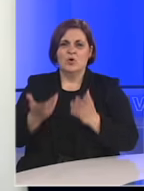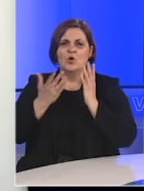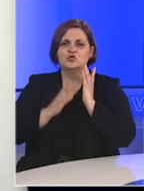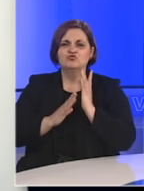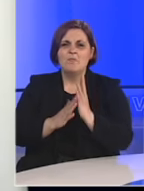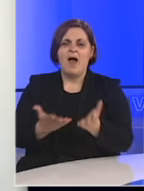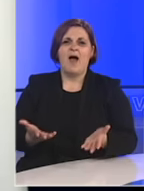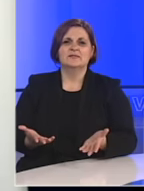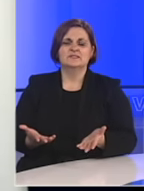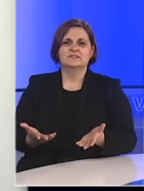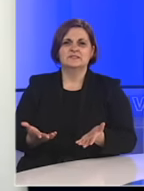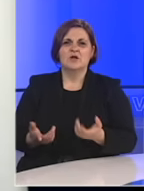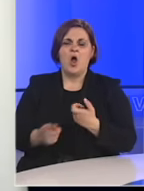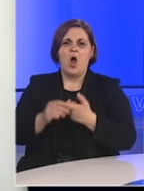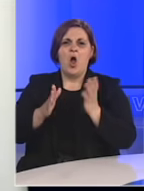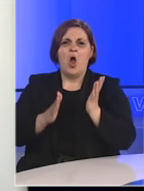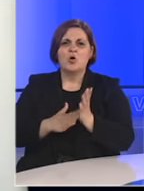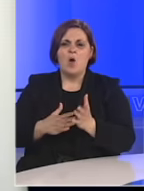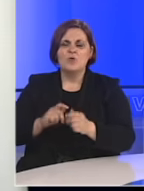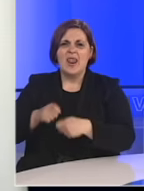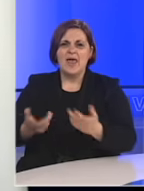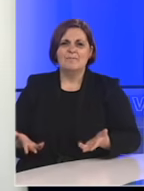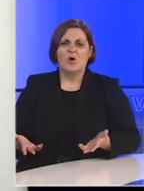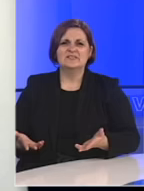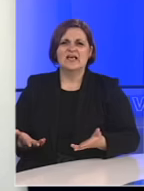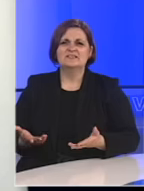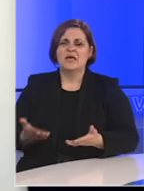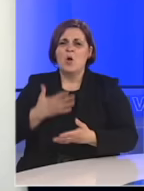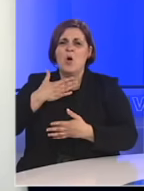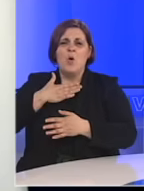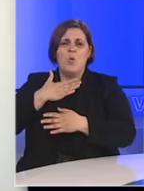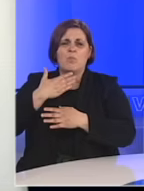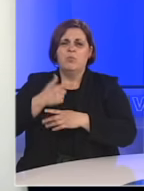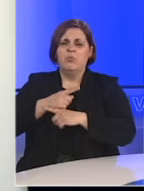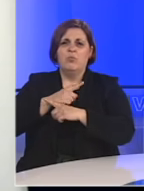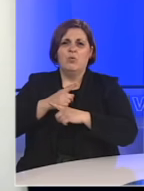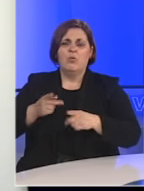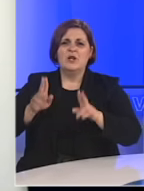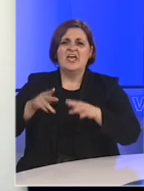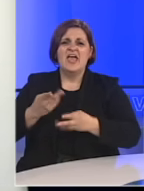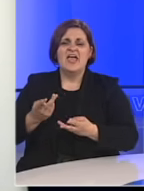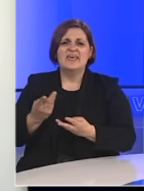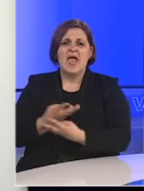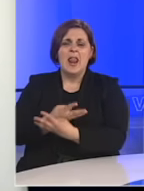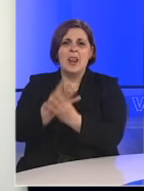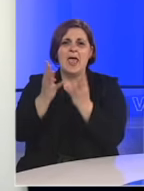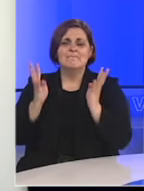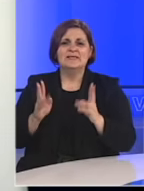šumarstvu, komunalnoj oblasti. Dakle, veliki je dijapazon